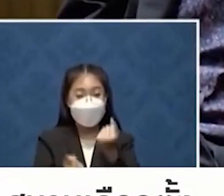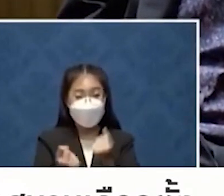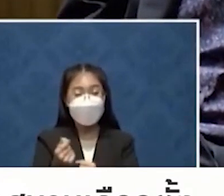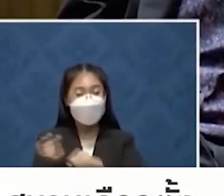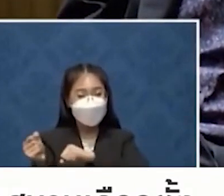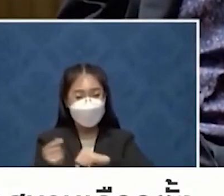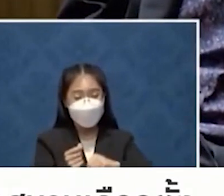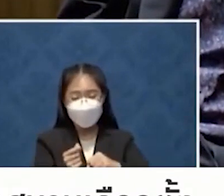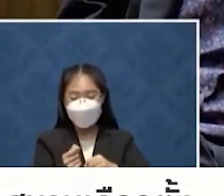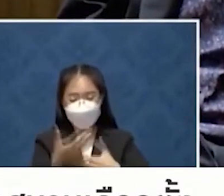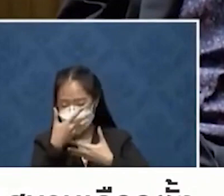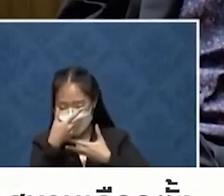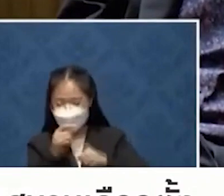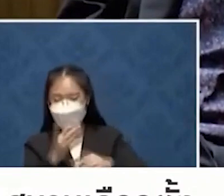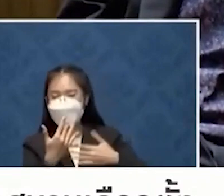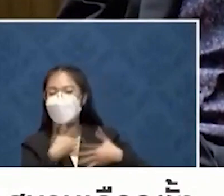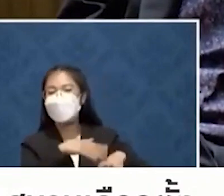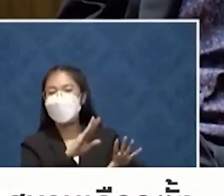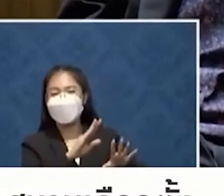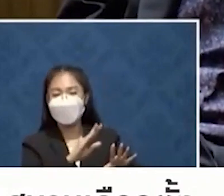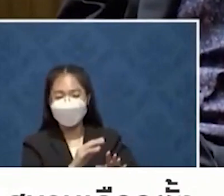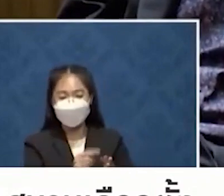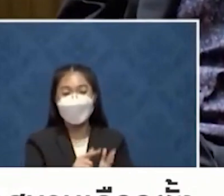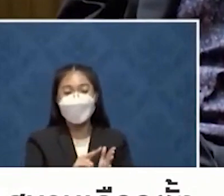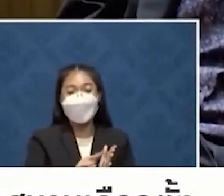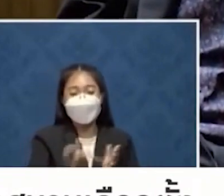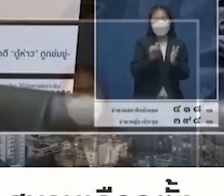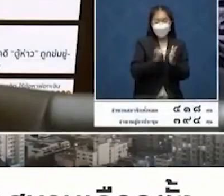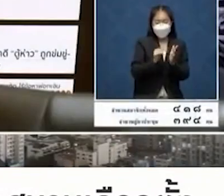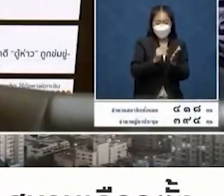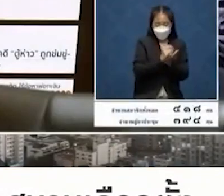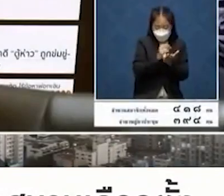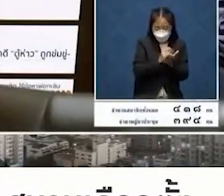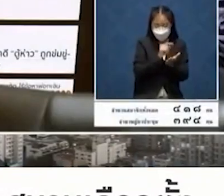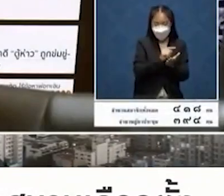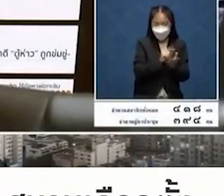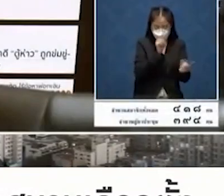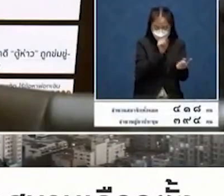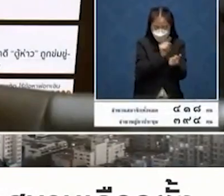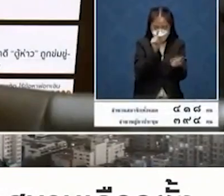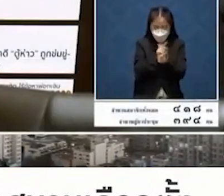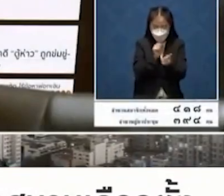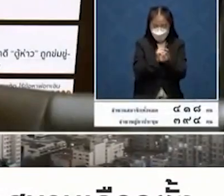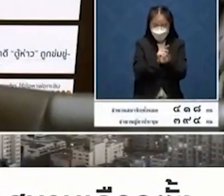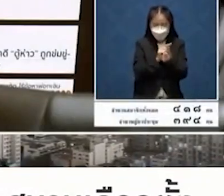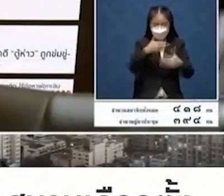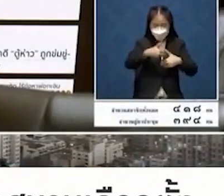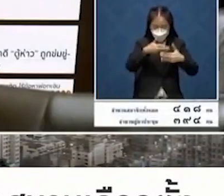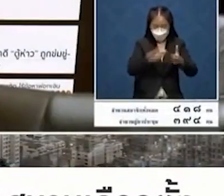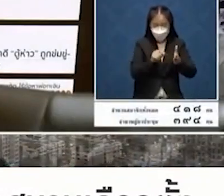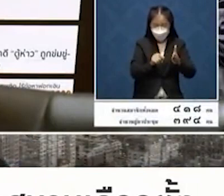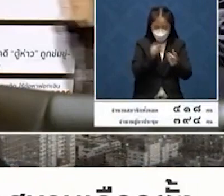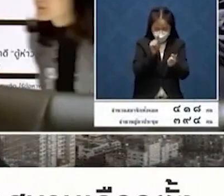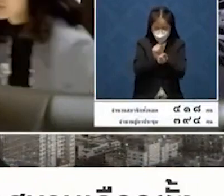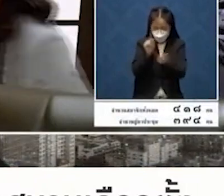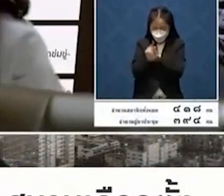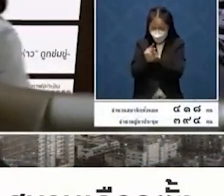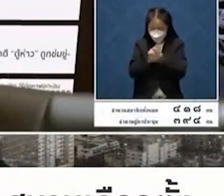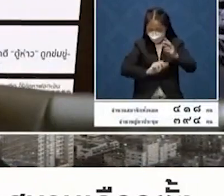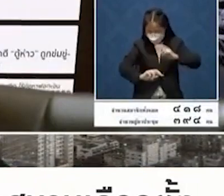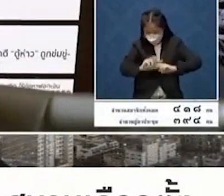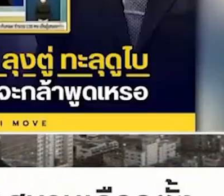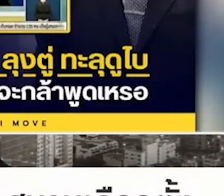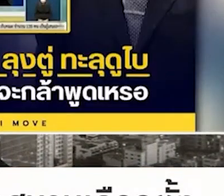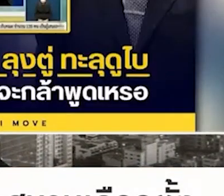ที่เป็นสไลด์อมหิตนะเมื่อวานนี้ในสภาเนี่ยก็คือสไลด์ที่บิ๊กตู่นำเสนอฮะโ